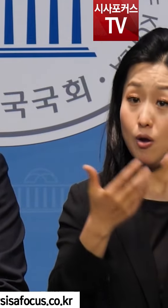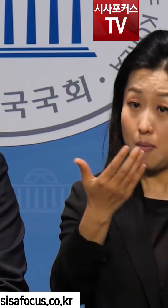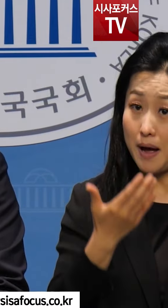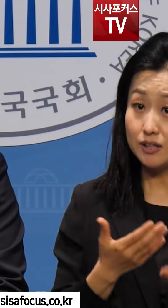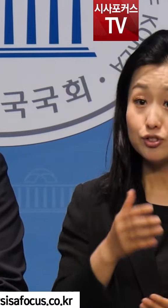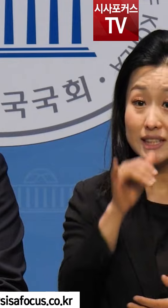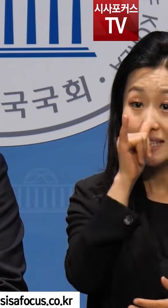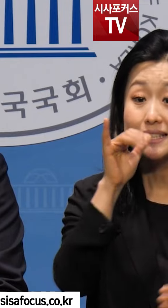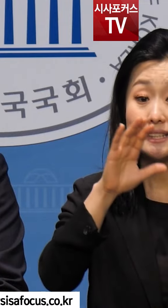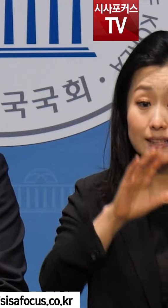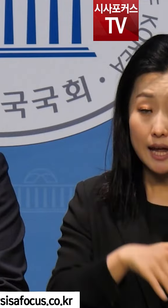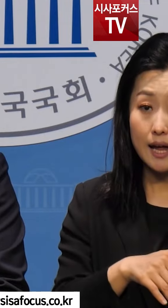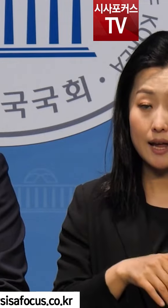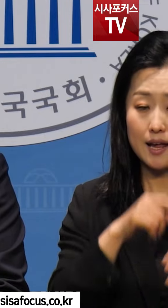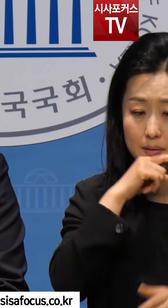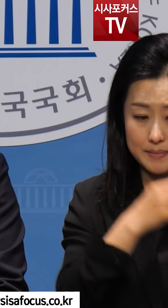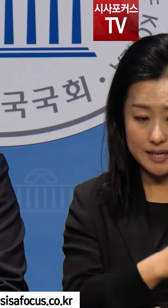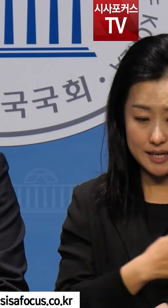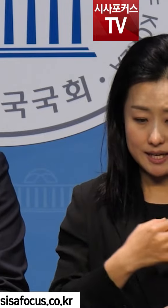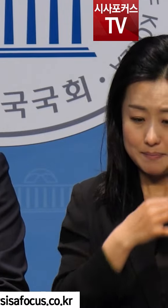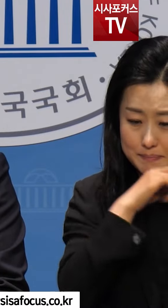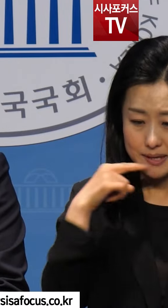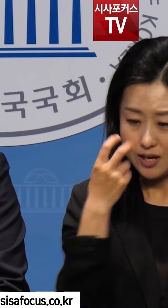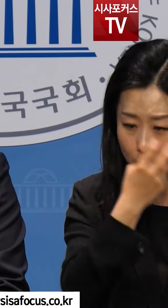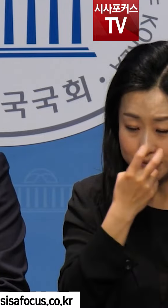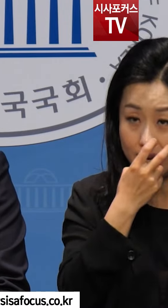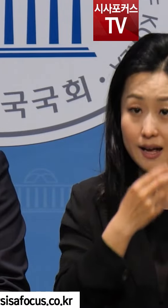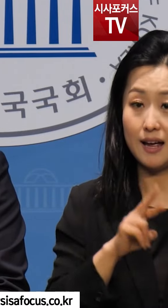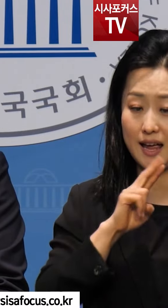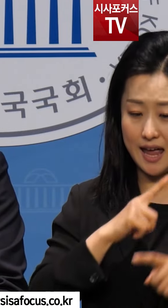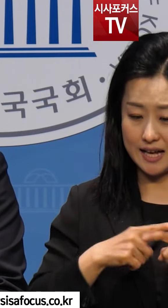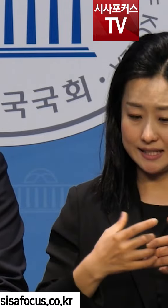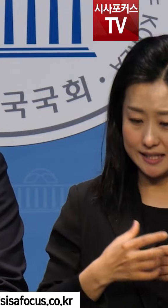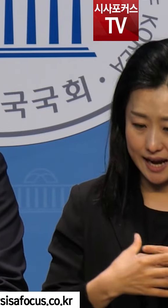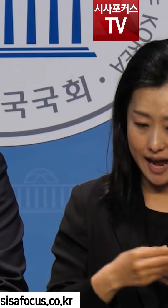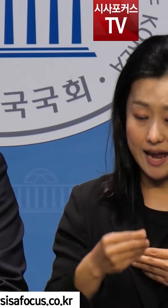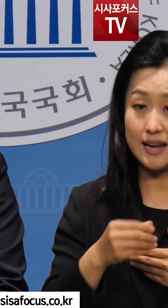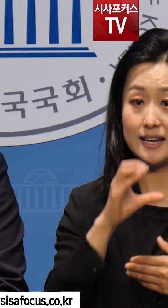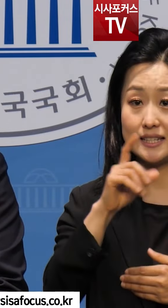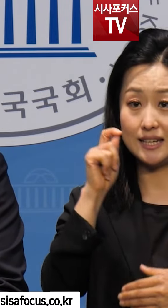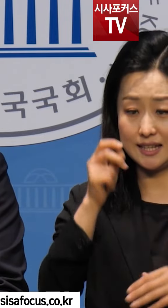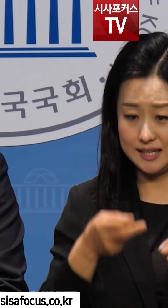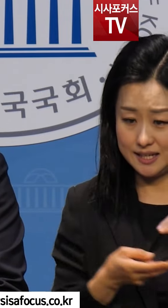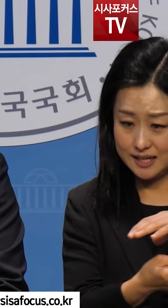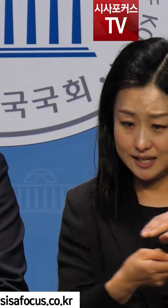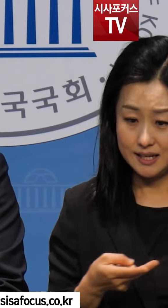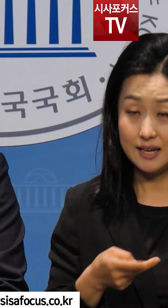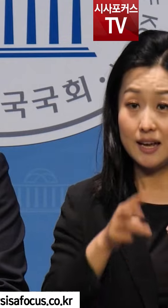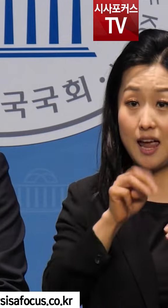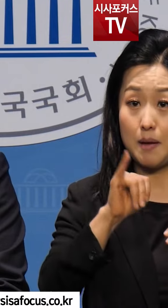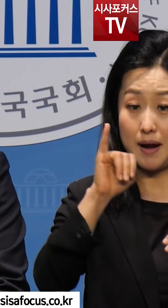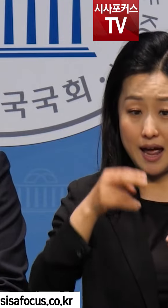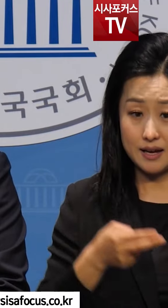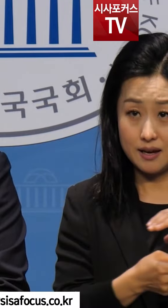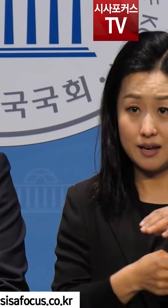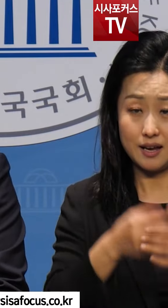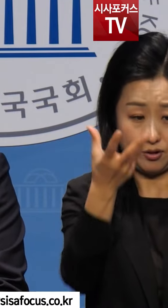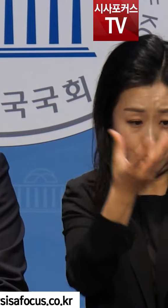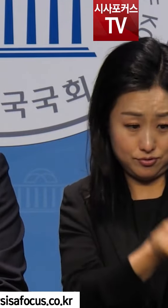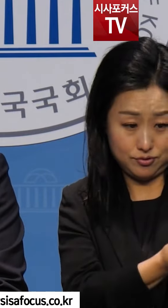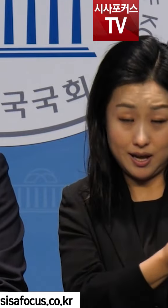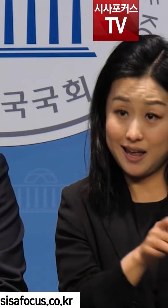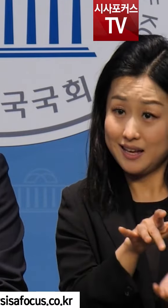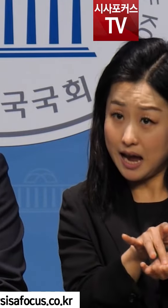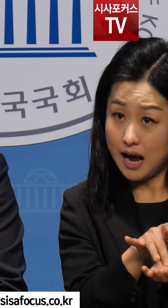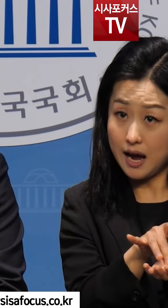받아도 혈액검사, 엑스레이, CT, MRI 촬영 검사를 하고 수액주사, 약